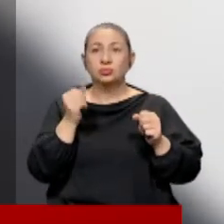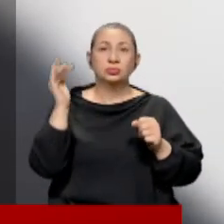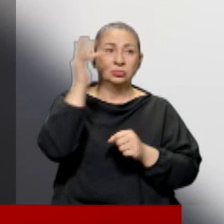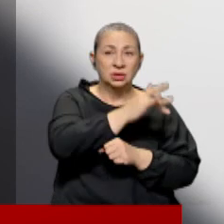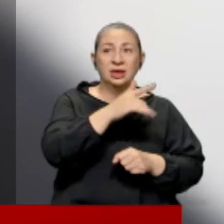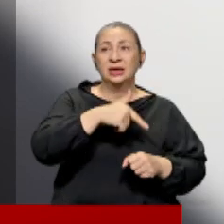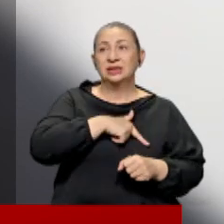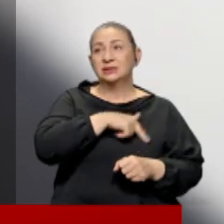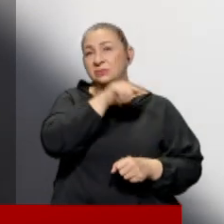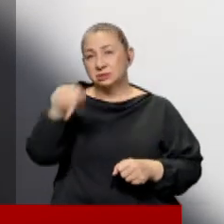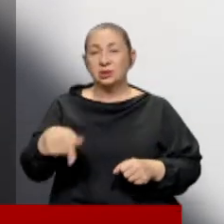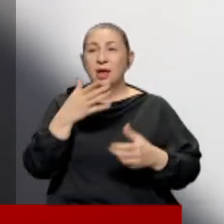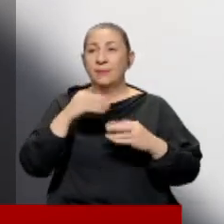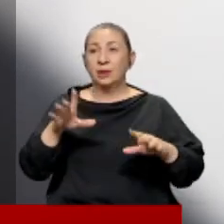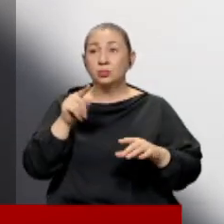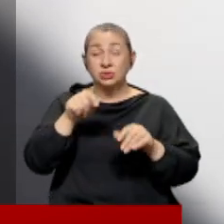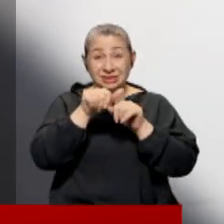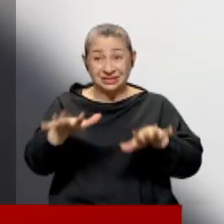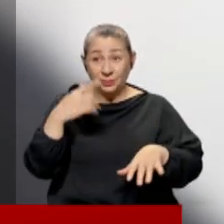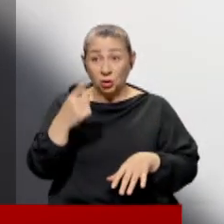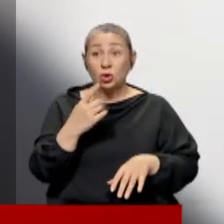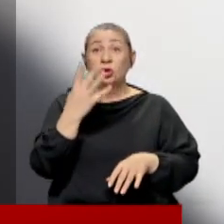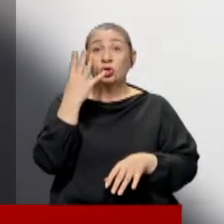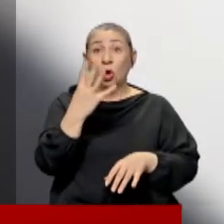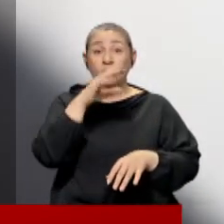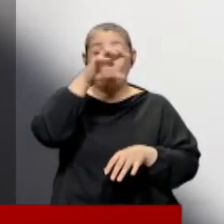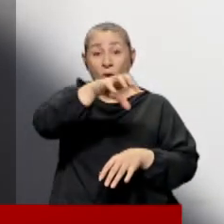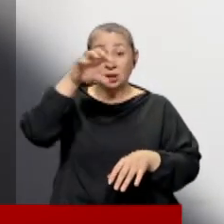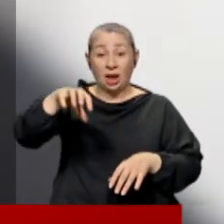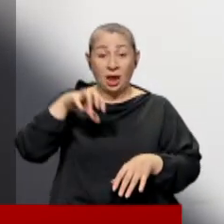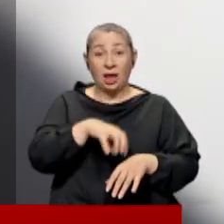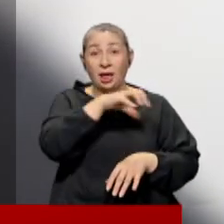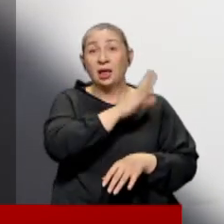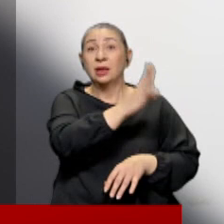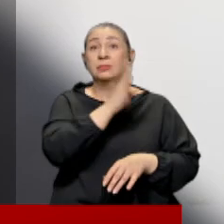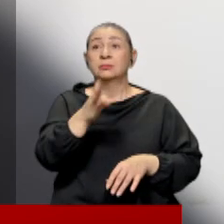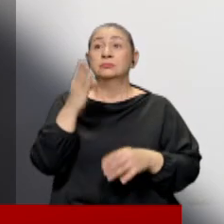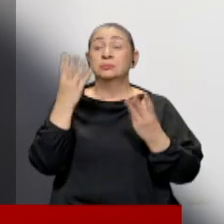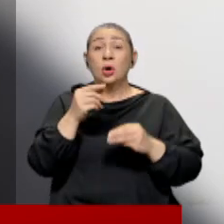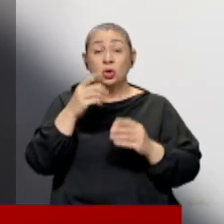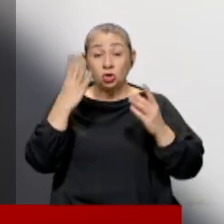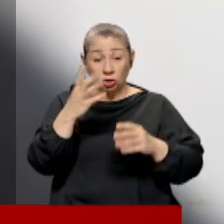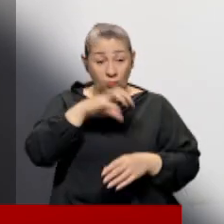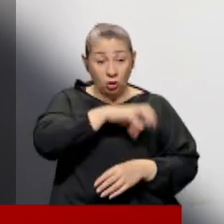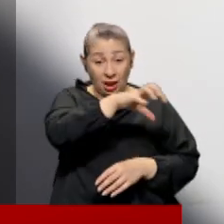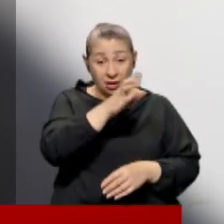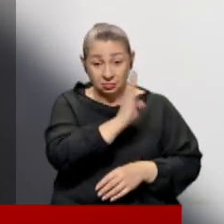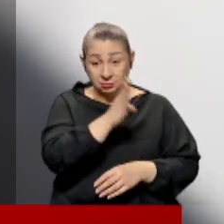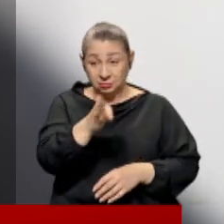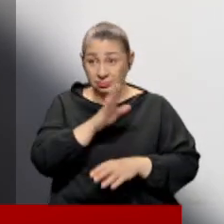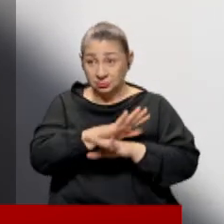Yaptım İzmir'de bekleyen yıldır bu sisteme göre dört bölgeyi gezmek zorundasın 4 bölgeyi gezdiğin zaman